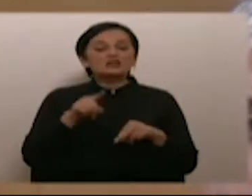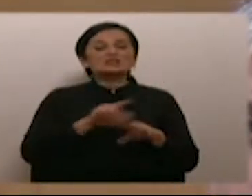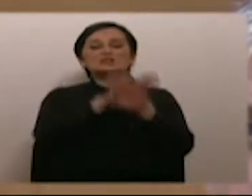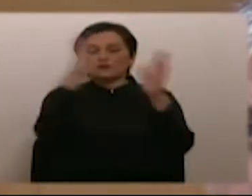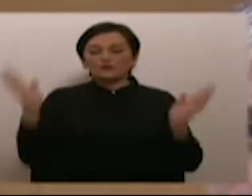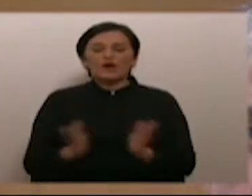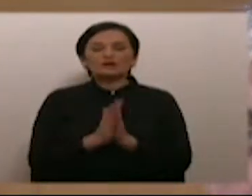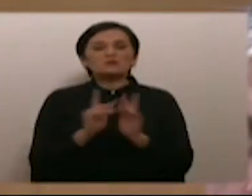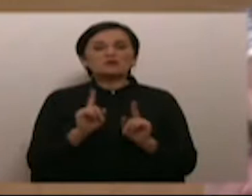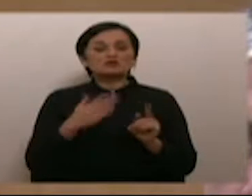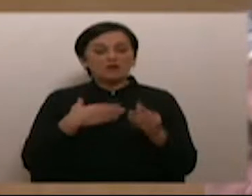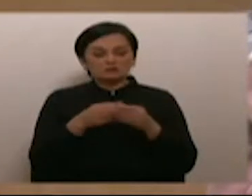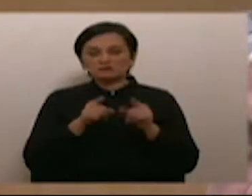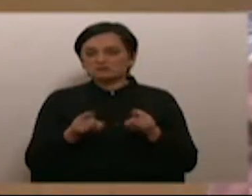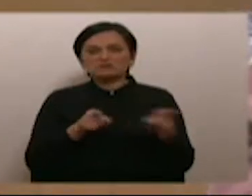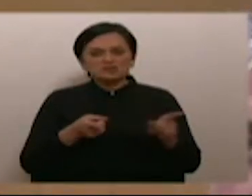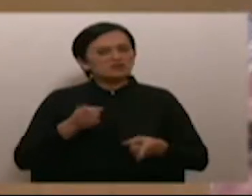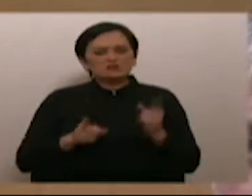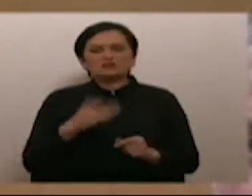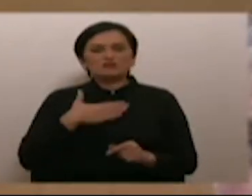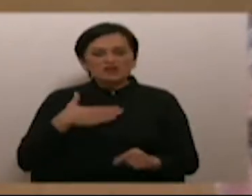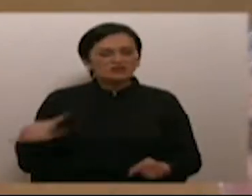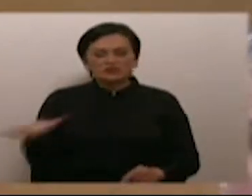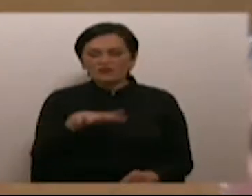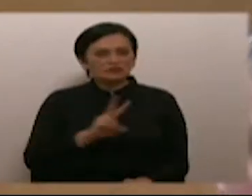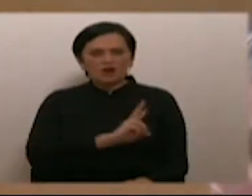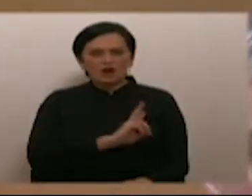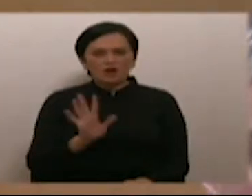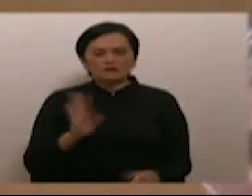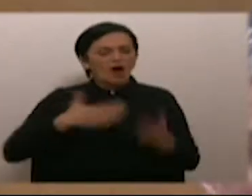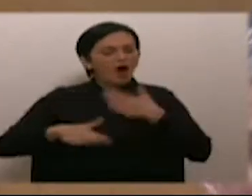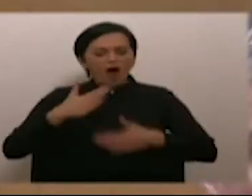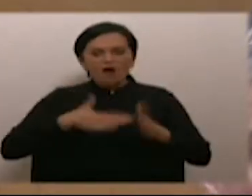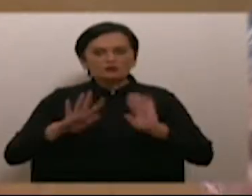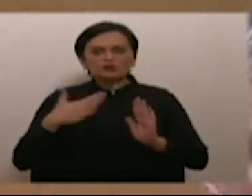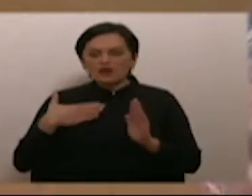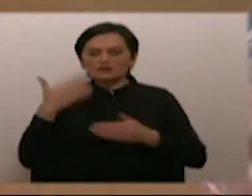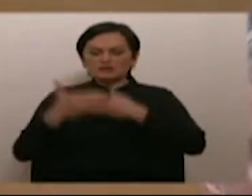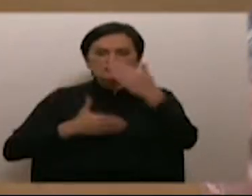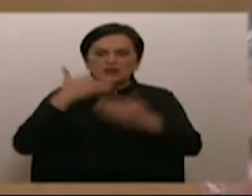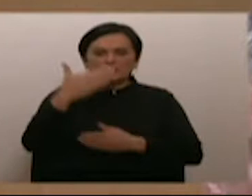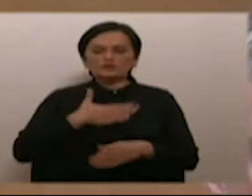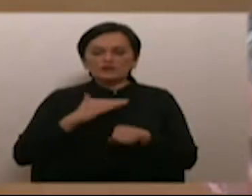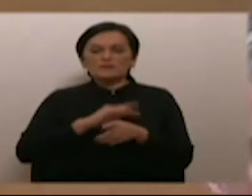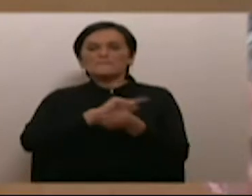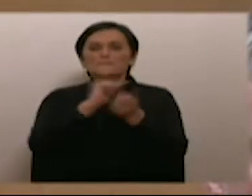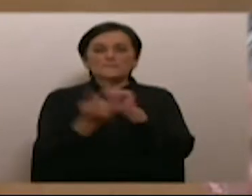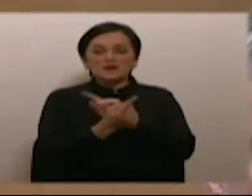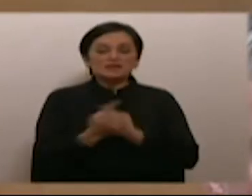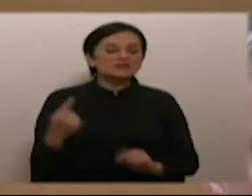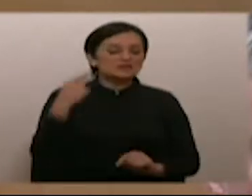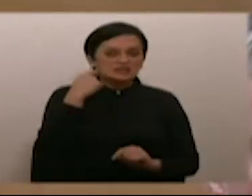ჩვენ ოპონენტებს რეალურად არ უყვართ ჩვენი ქვეყანა, არ უხარიათ არანაირი წარმატება, არანაირი სიკეთე და პირიქით წინ ჩვენი